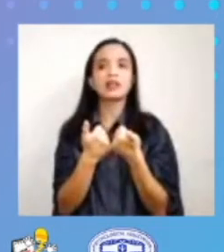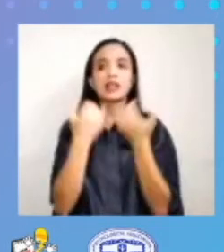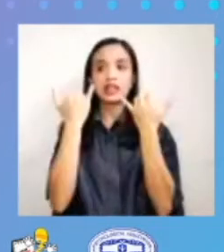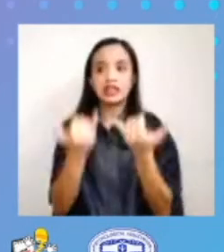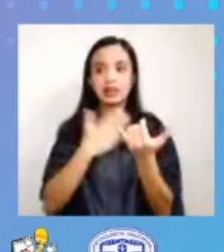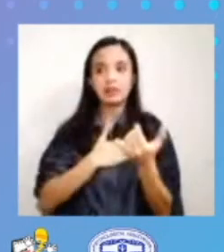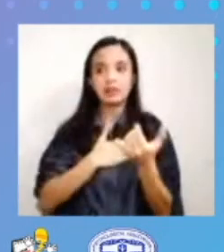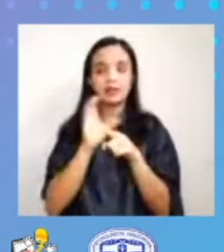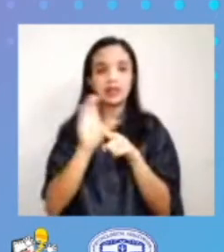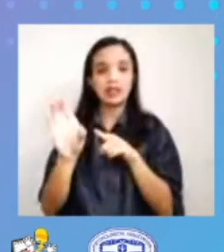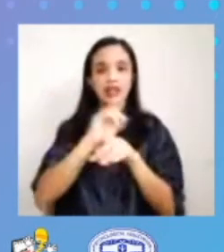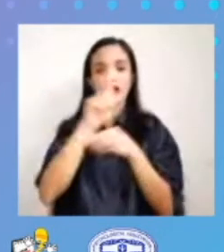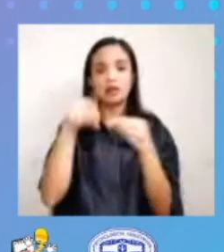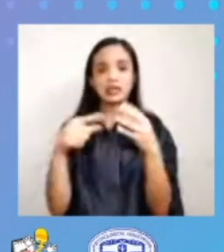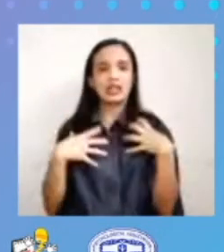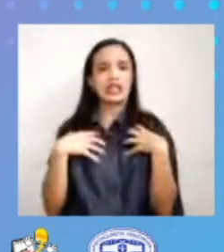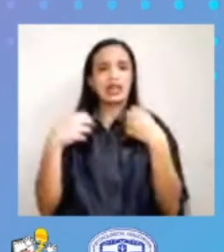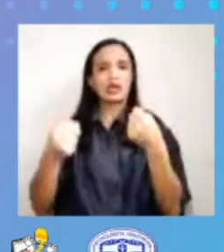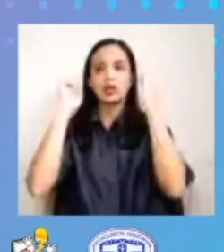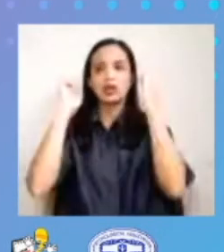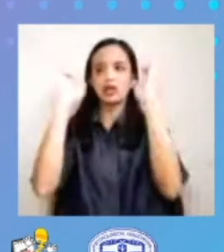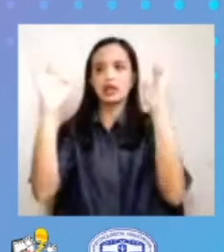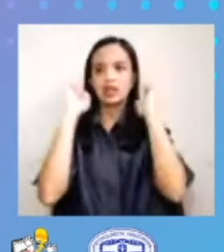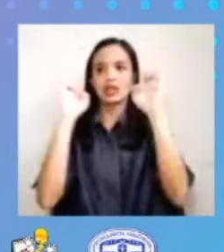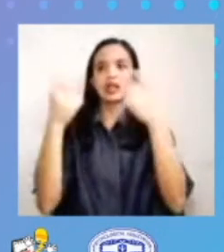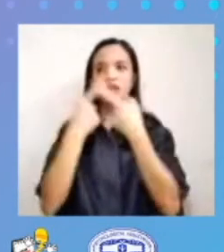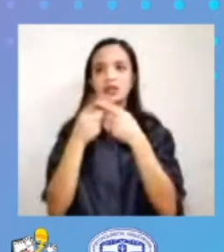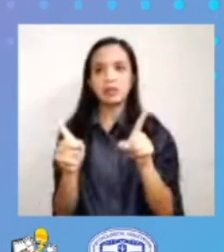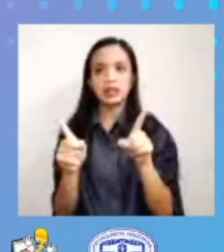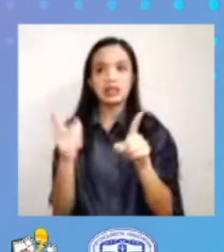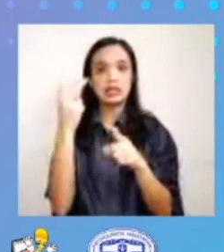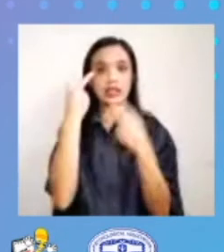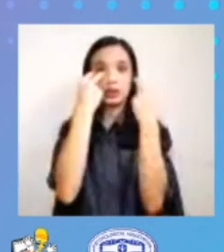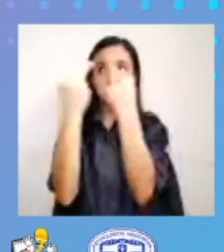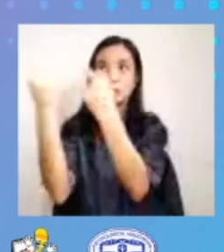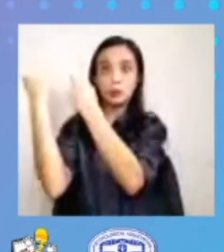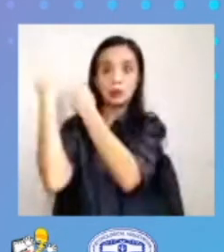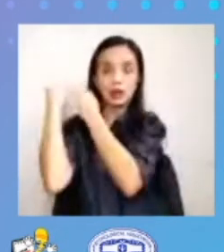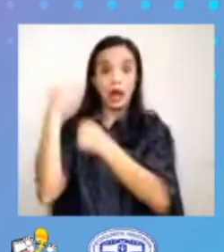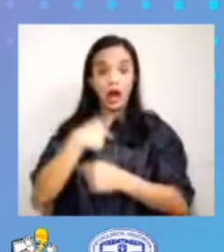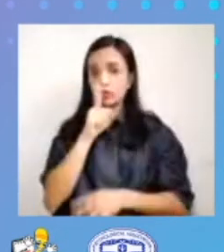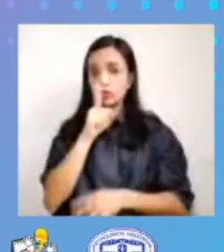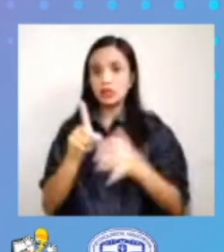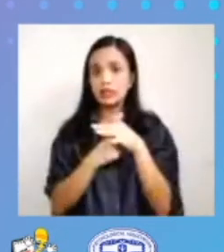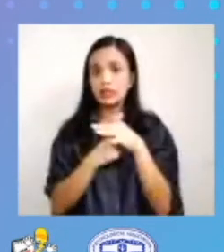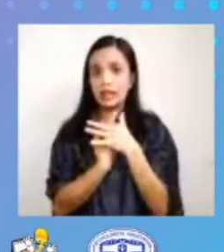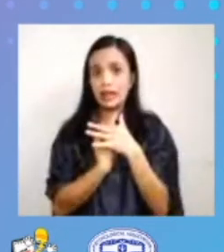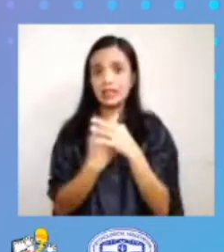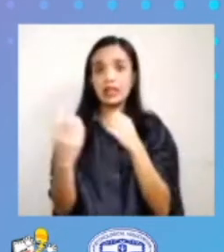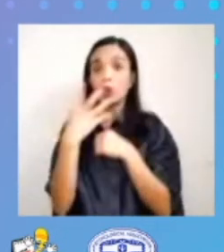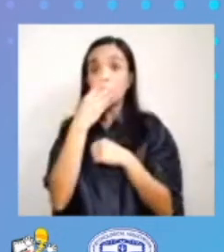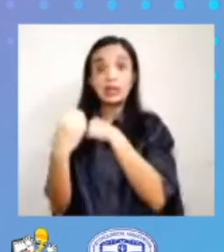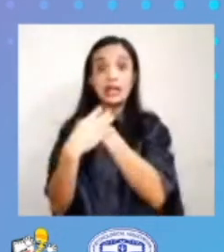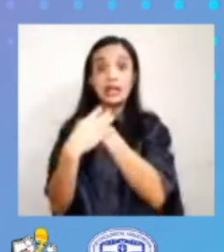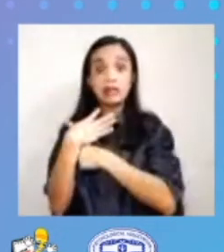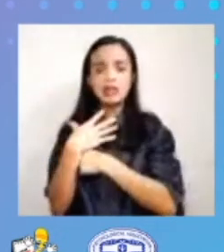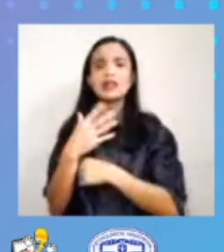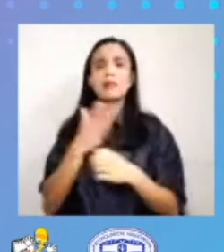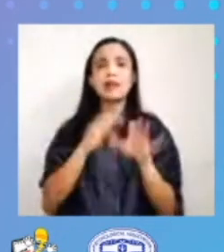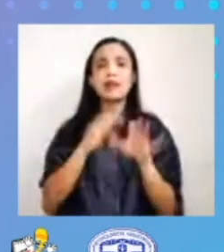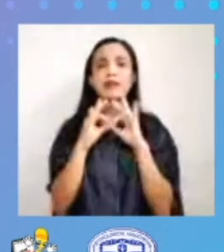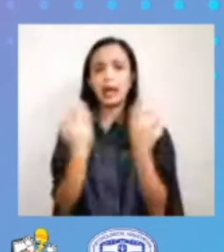really, it can make a difference, no? Kasi pag ginawa ito ng bata or ng learner, no, sa